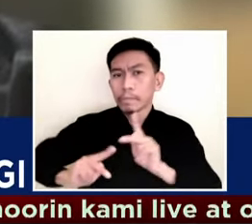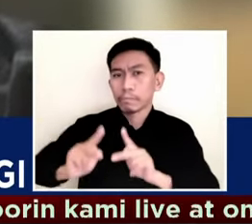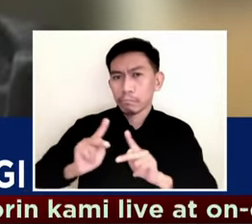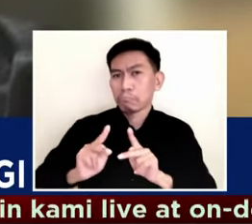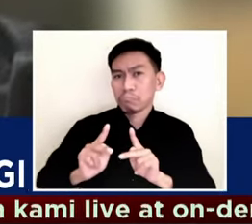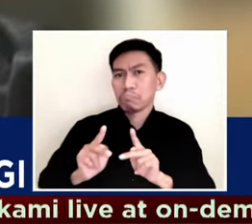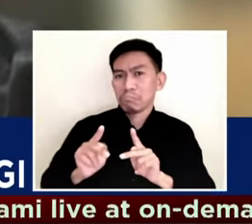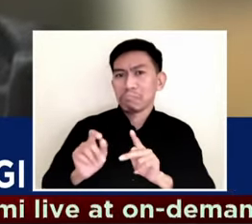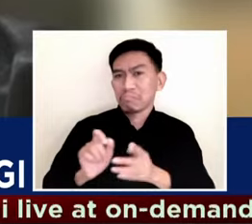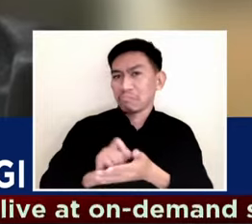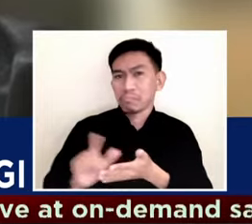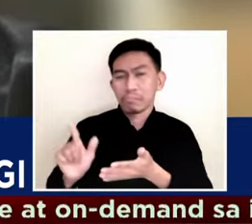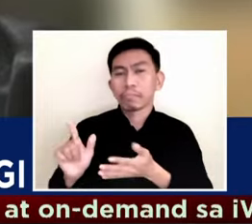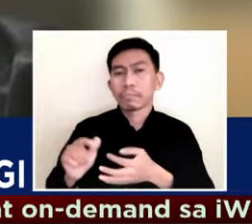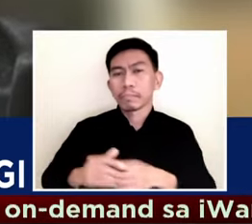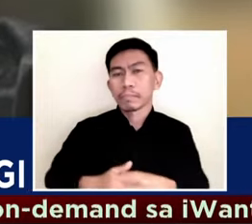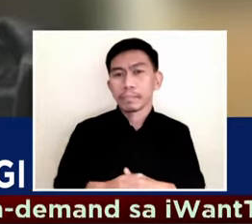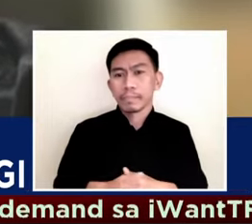And